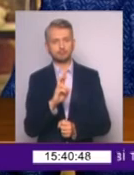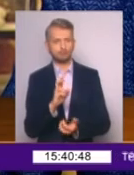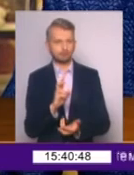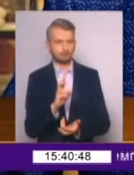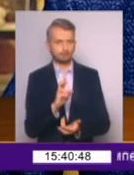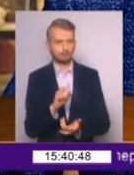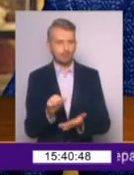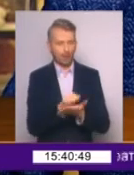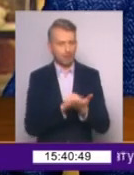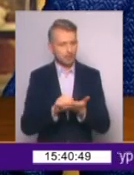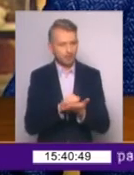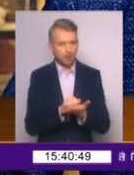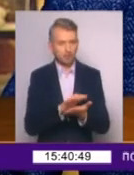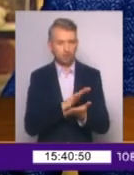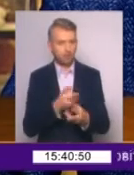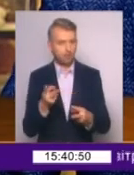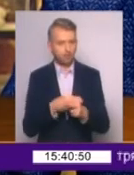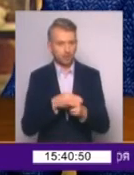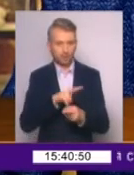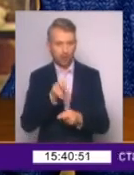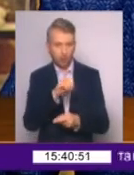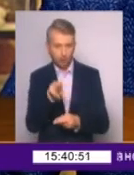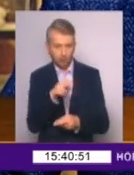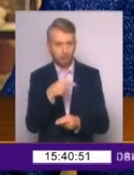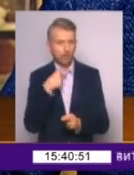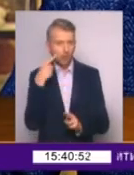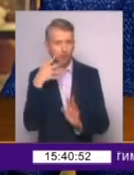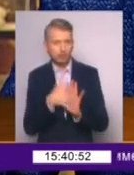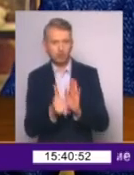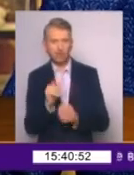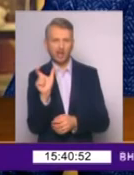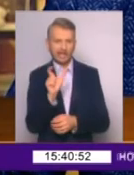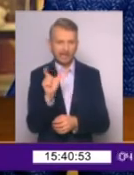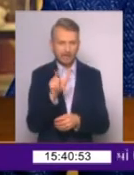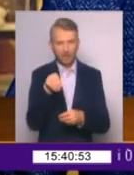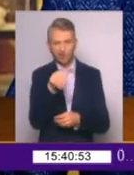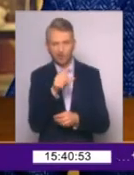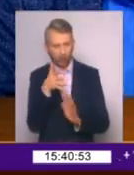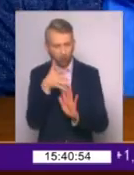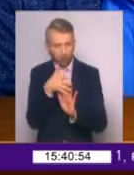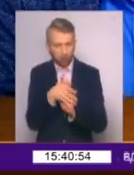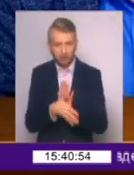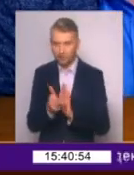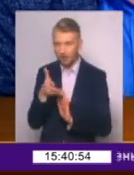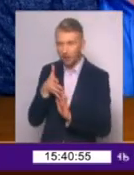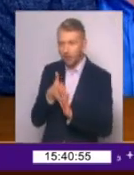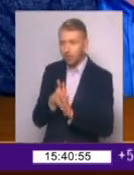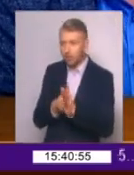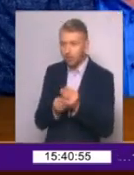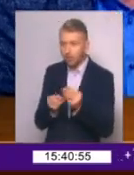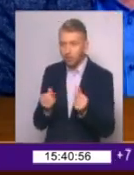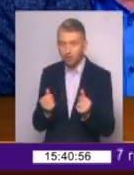скажімо, асфальт був без льоду, тому ми розуміємо сьогоднішні хімікати, і солі, і всі, які додаються. Тобто, що воно просто роз'їдає. Да, на жаль,